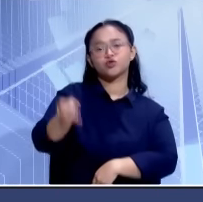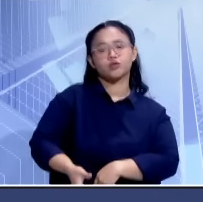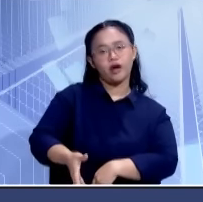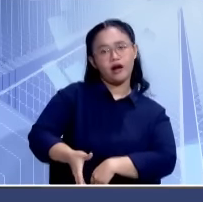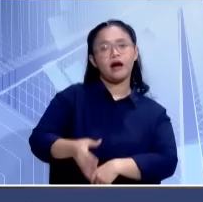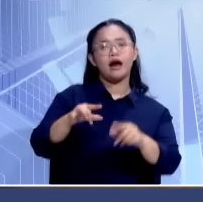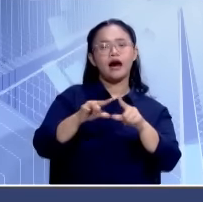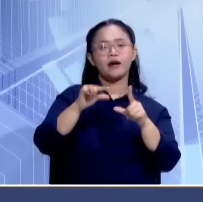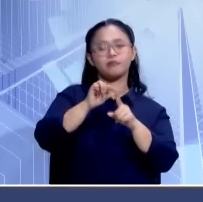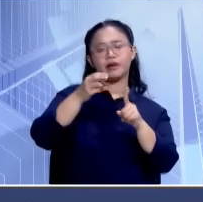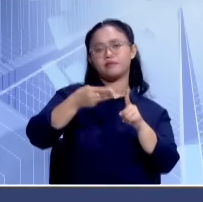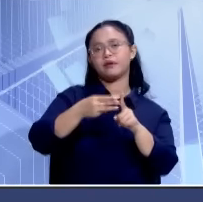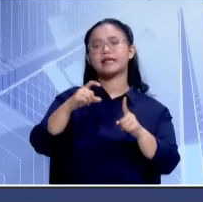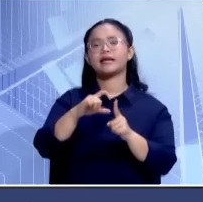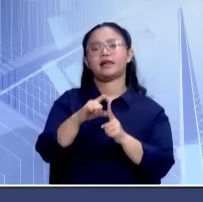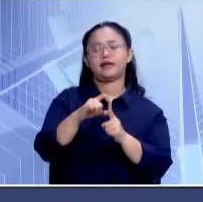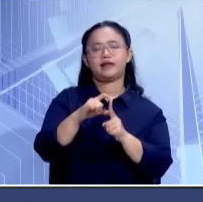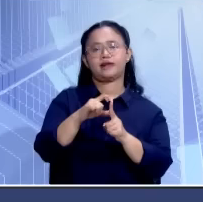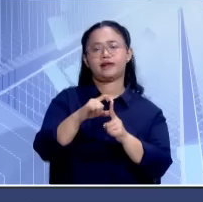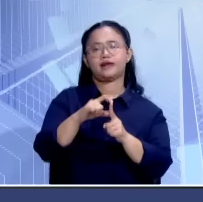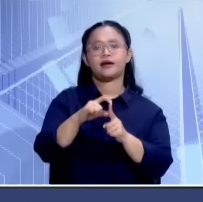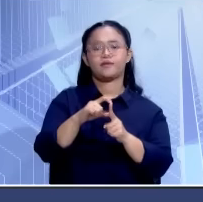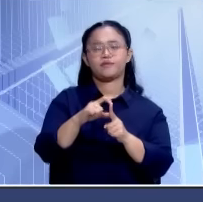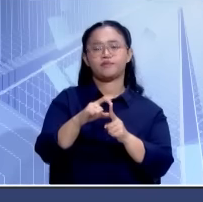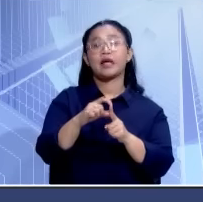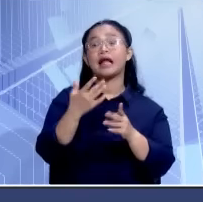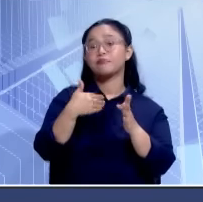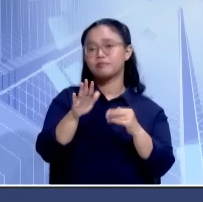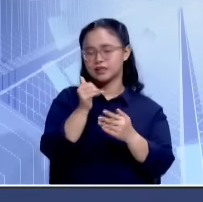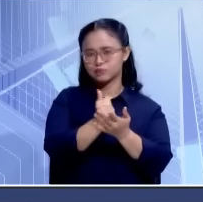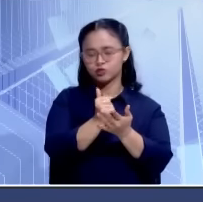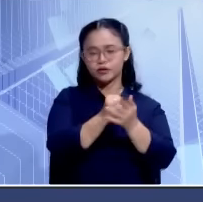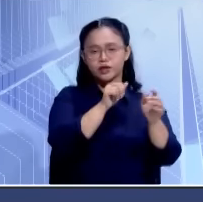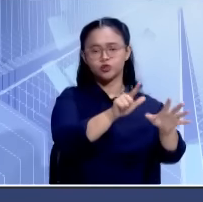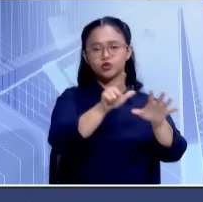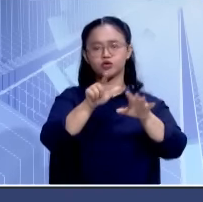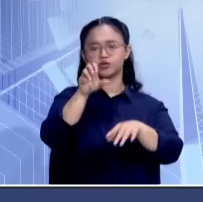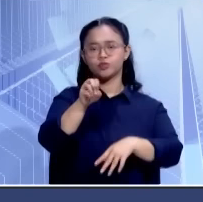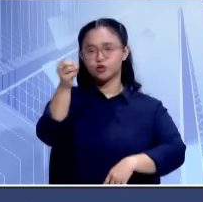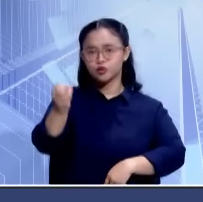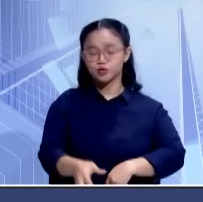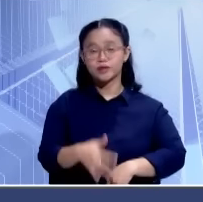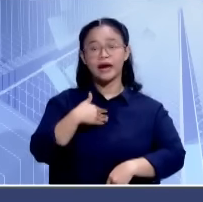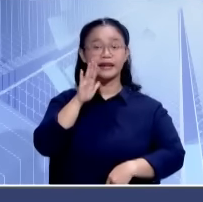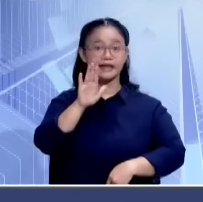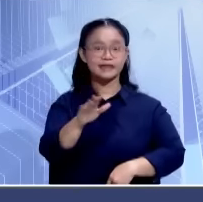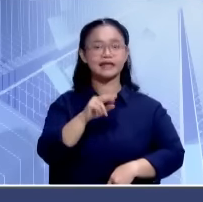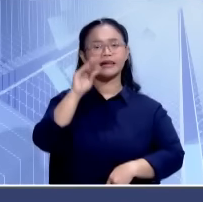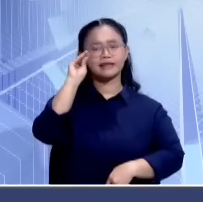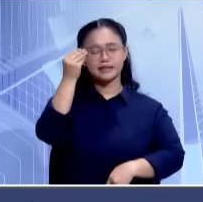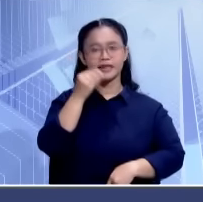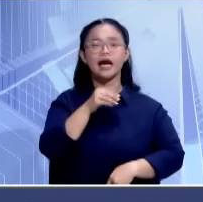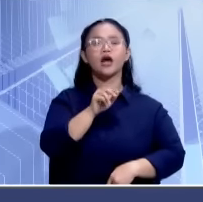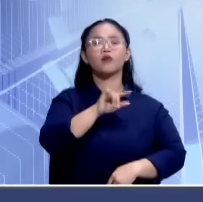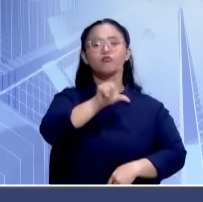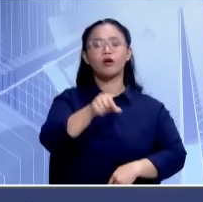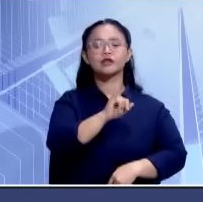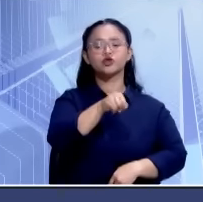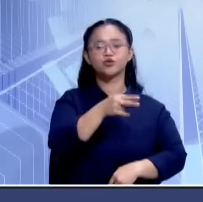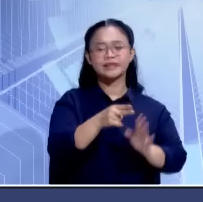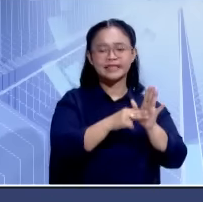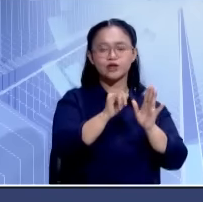hingga 771 juta rupiah lebih dengan estimasi pengerjaan selesai pada 14 Juni 2024 lalu.